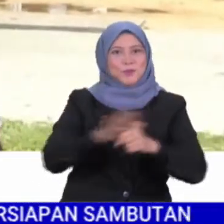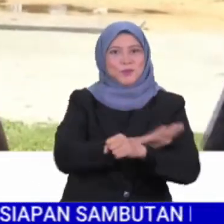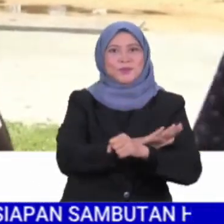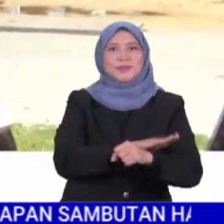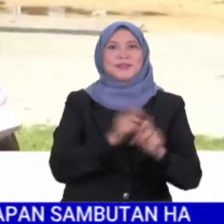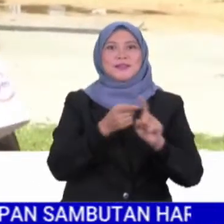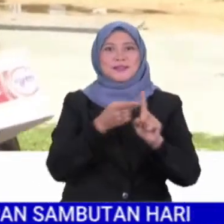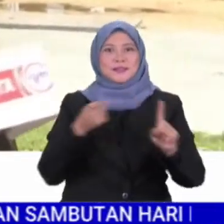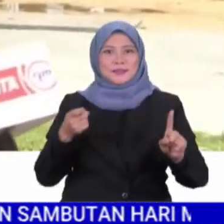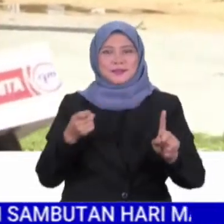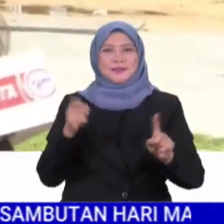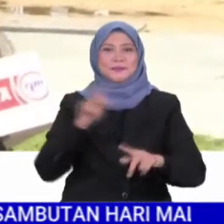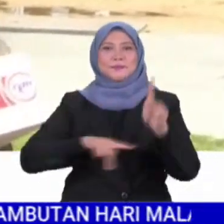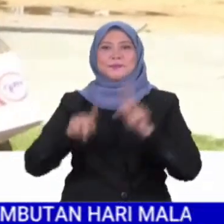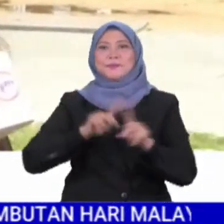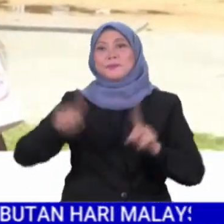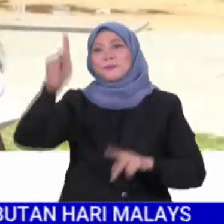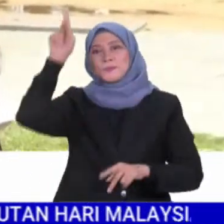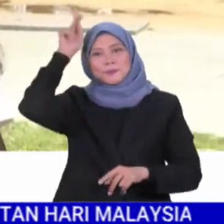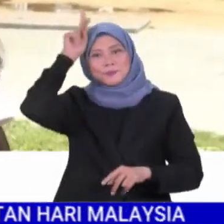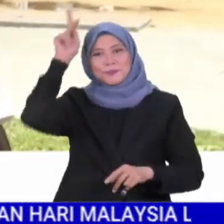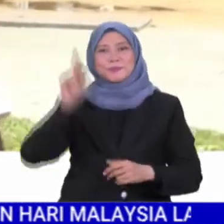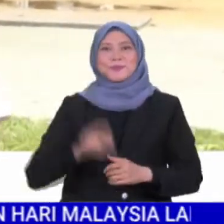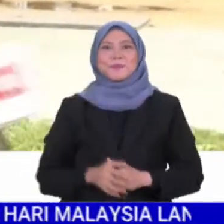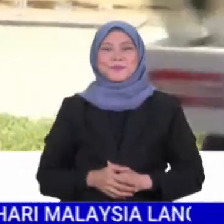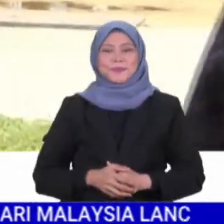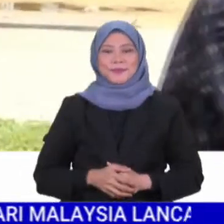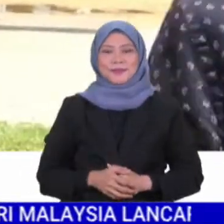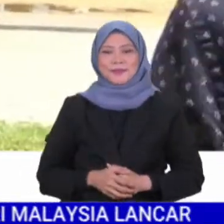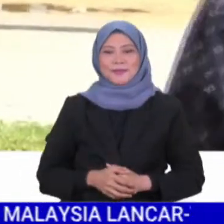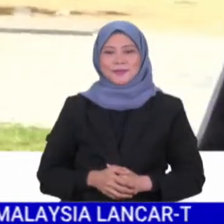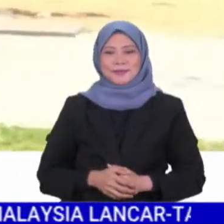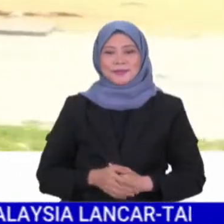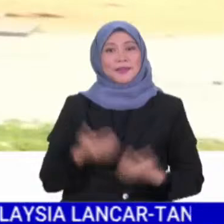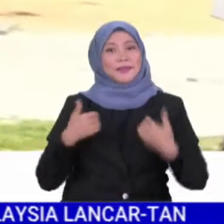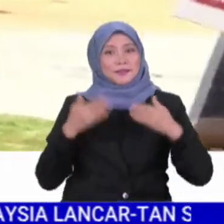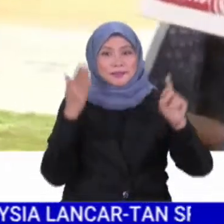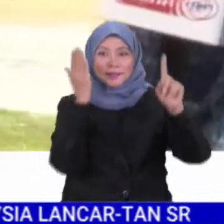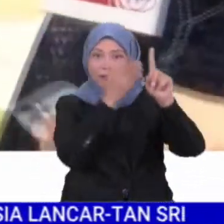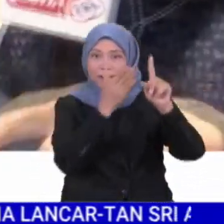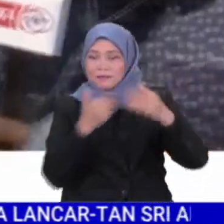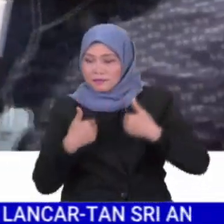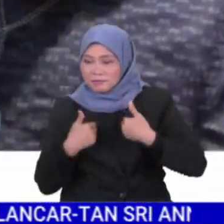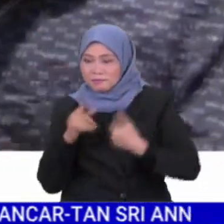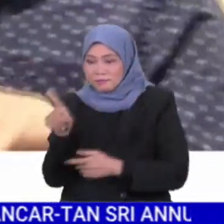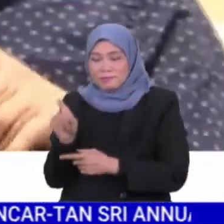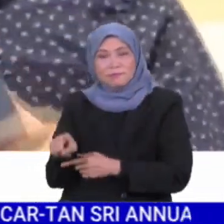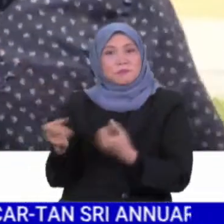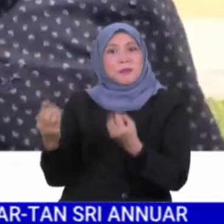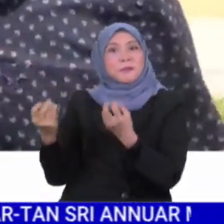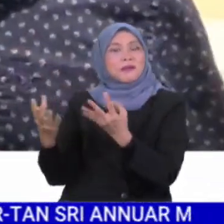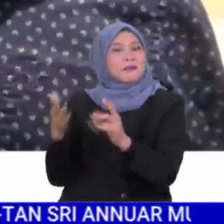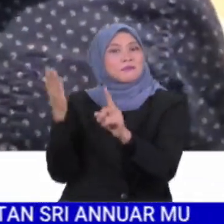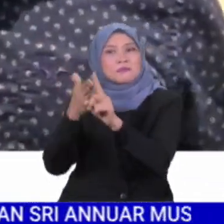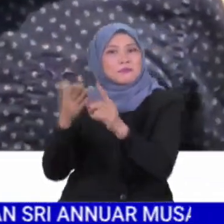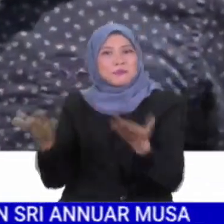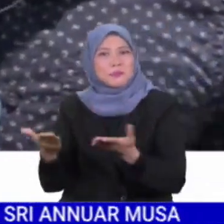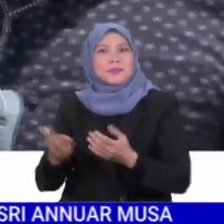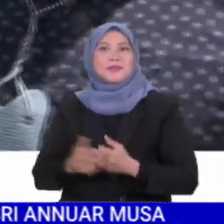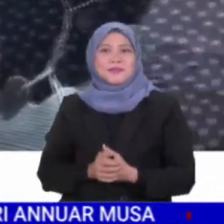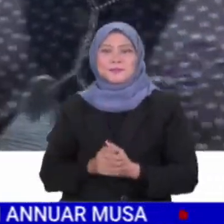daripada penduduk Kelantan Darul Naim ya. Jadi mungkin ada sasaran tertentu untuk program kali ini, berapa ramai?